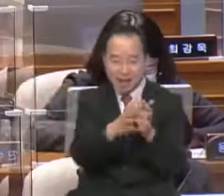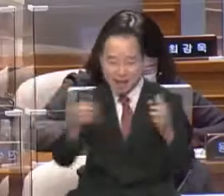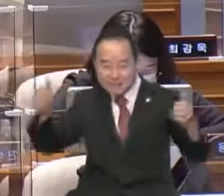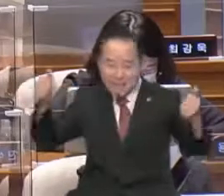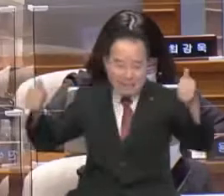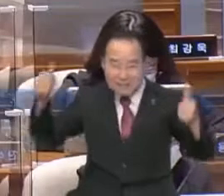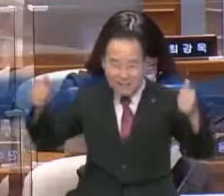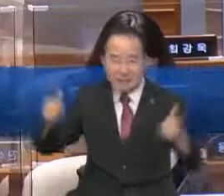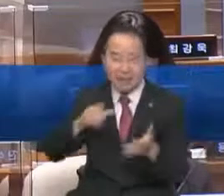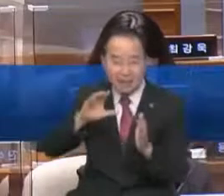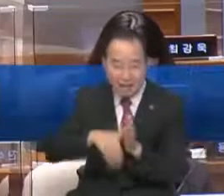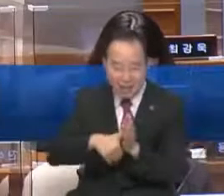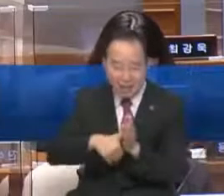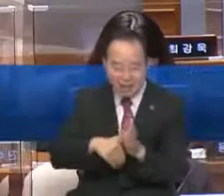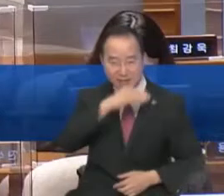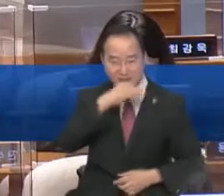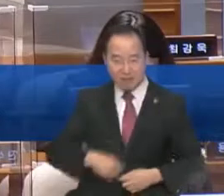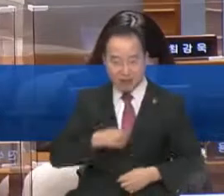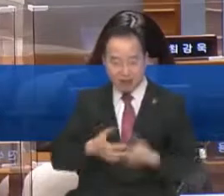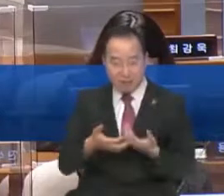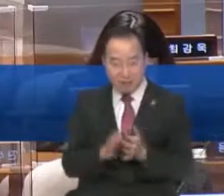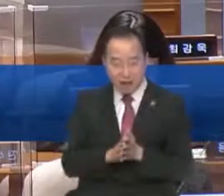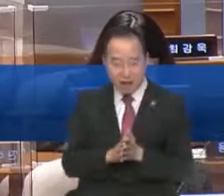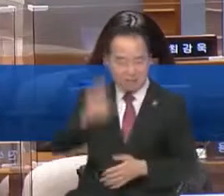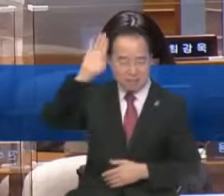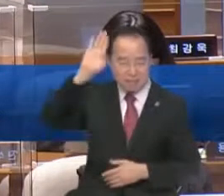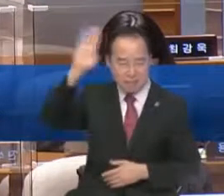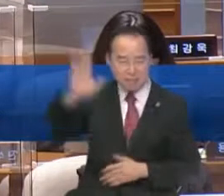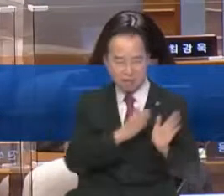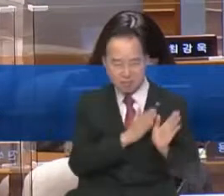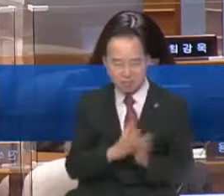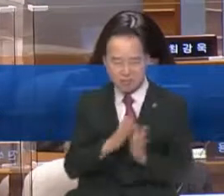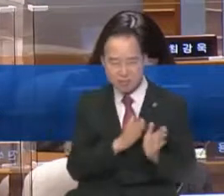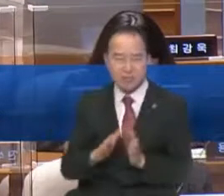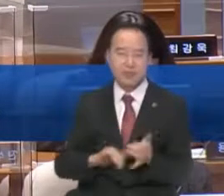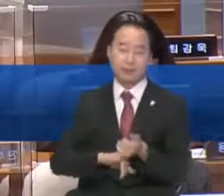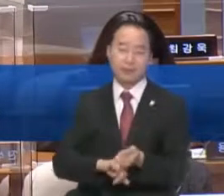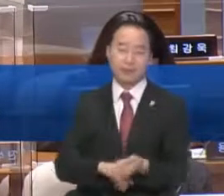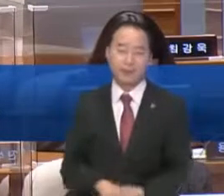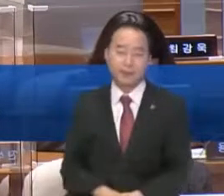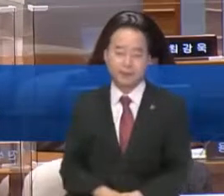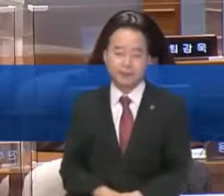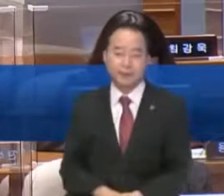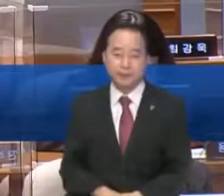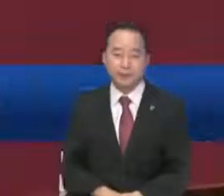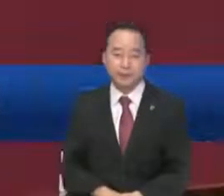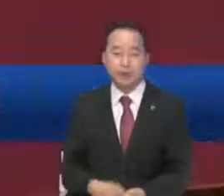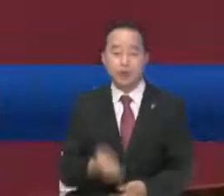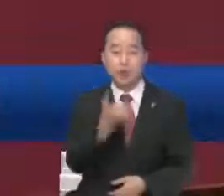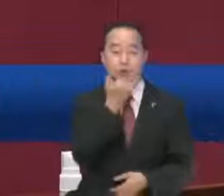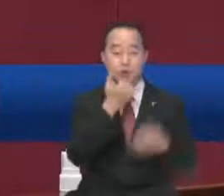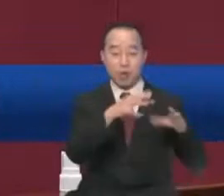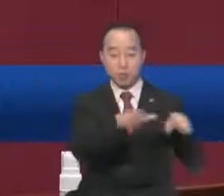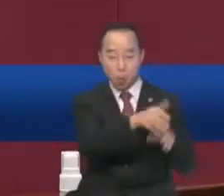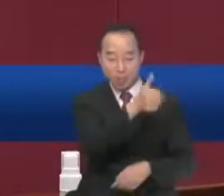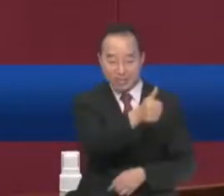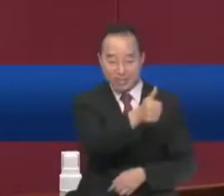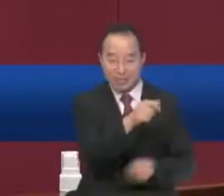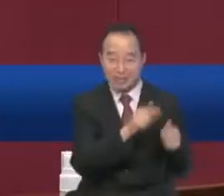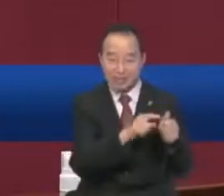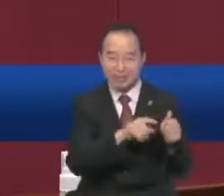정의당은 미래와 경쟁하면서 대전환을 준비해 나갈 것입니다. 독일 총리 빌리